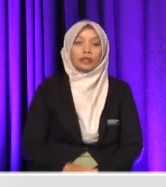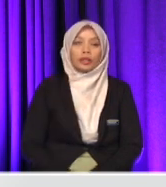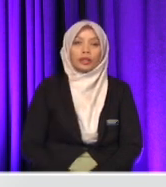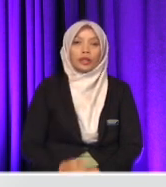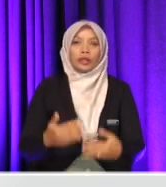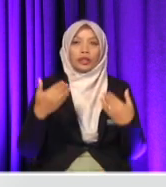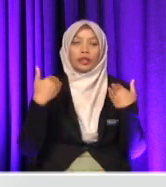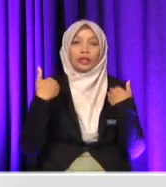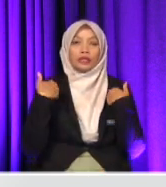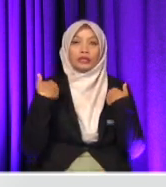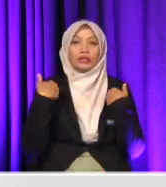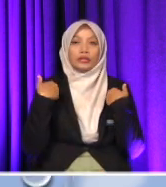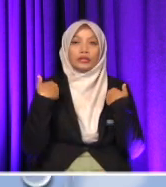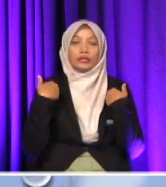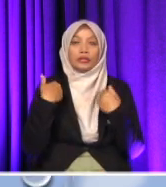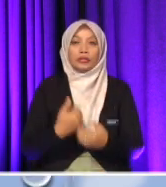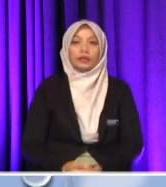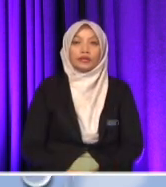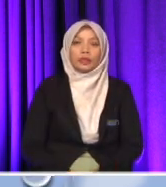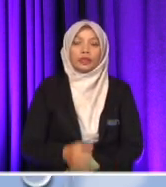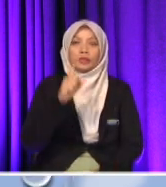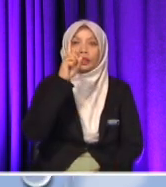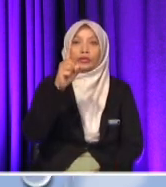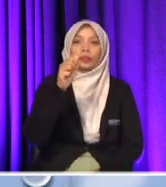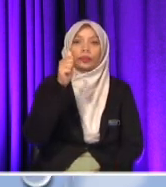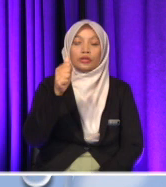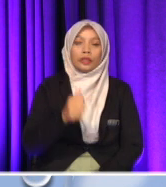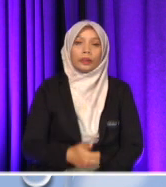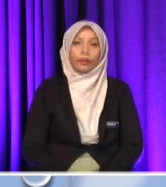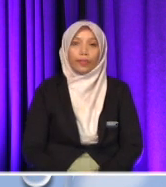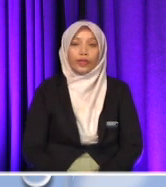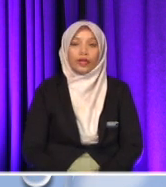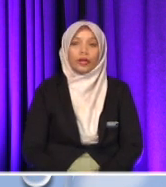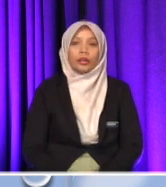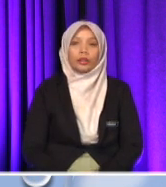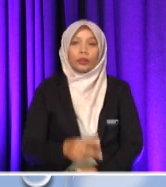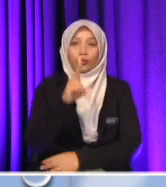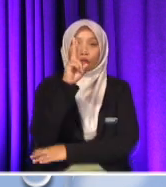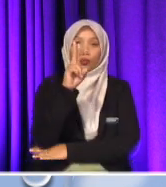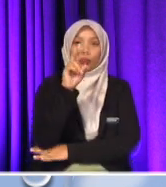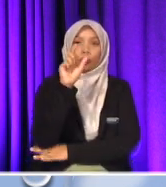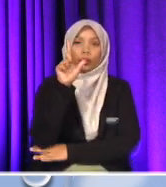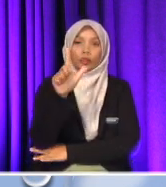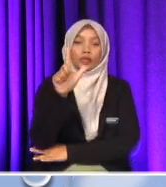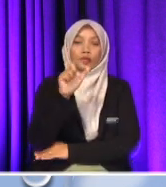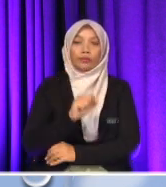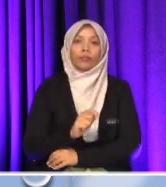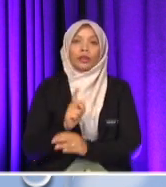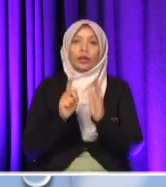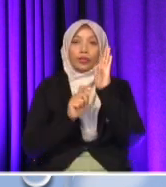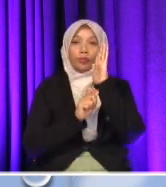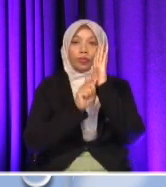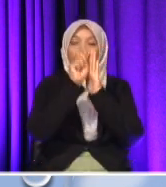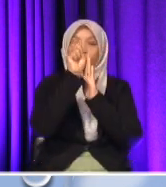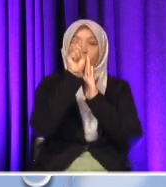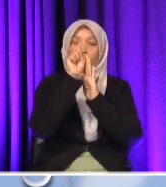ni hitungkan. Ada salah tengok tu. 1A, 1A. Okey, 1A ni, 1A ni voltan puncak ke puncak, voltan